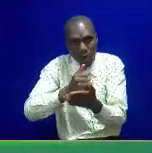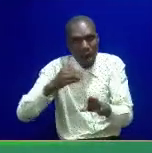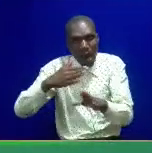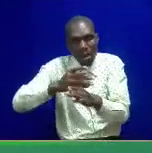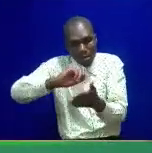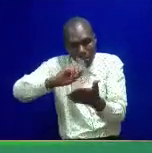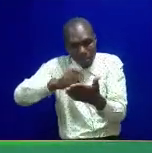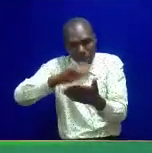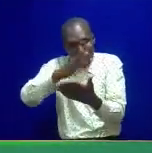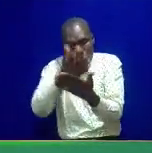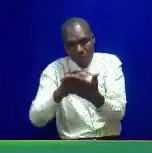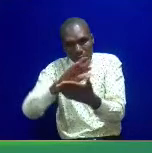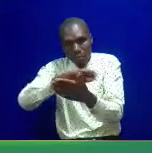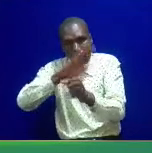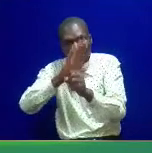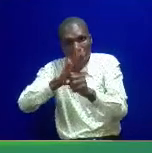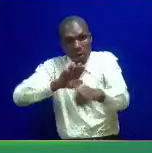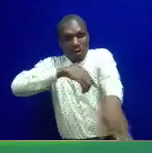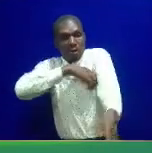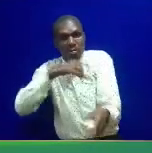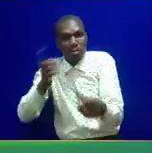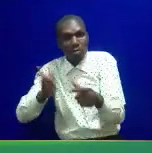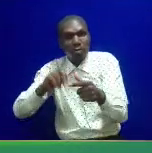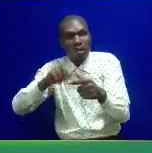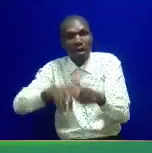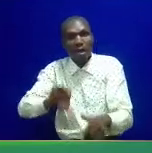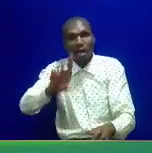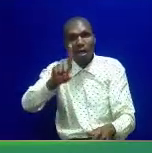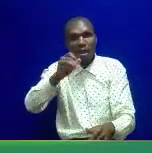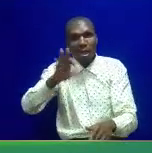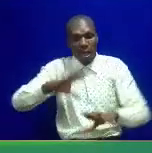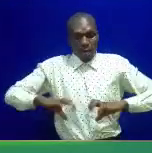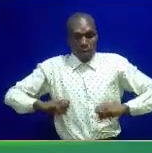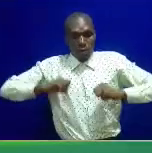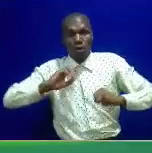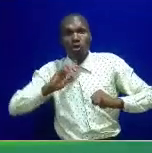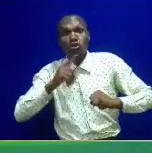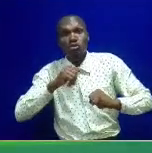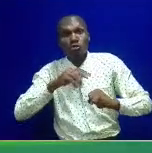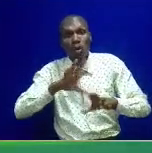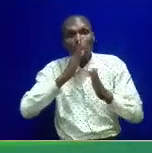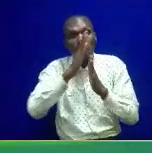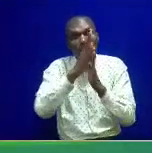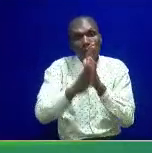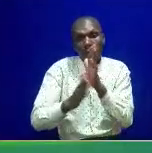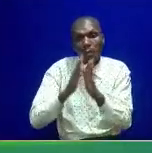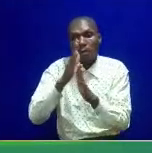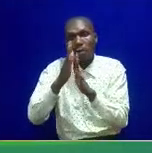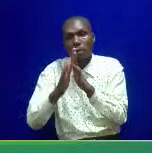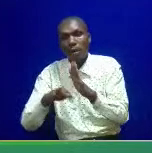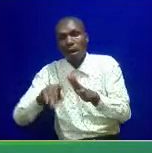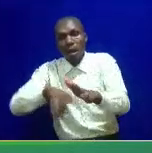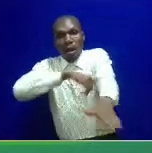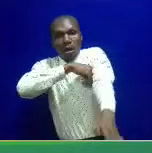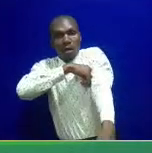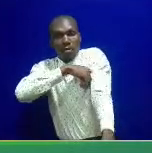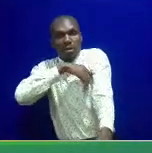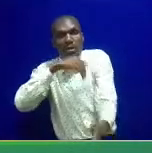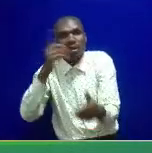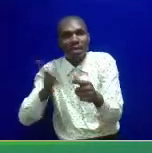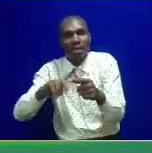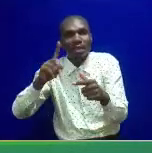ichori ligwa na abagambi bairere abateneneriwe CDF obarato ke astiavisi chia abagambi na boigo